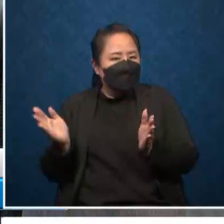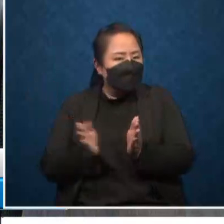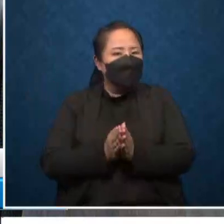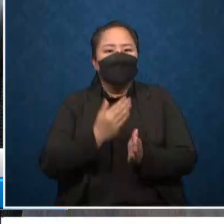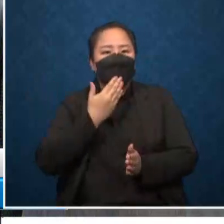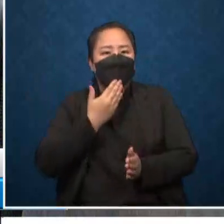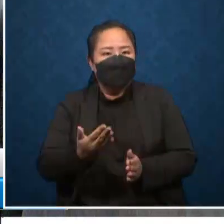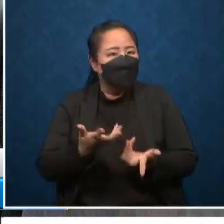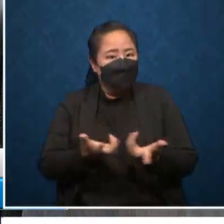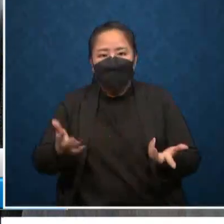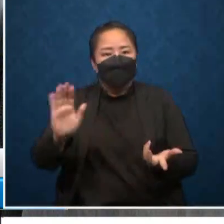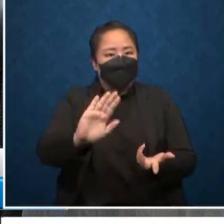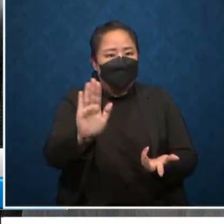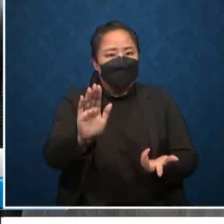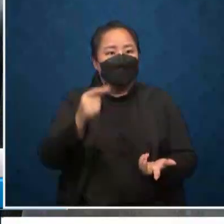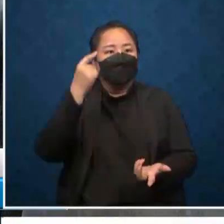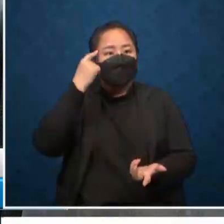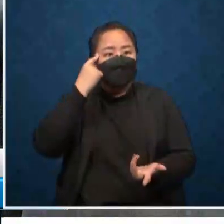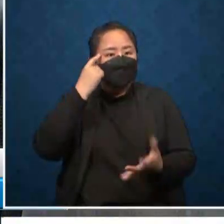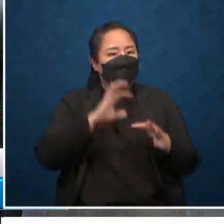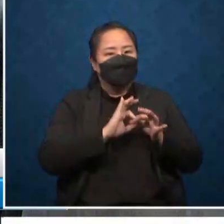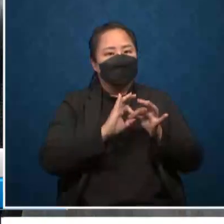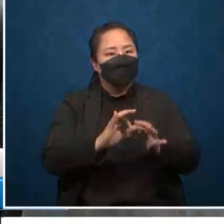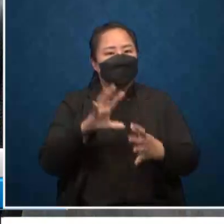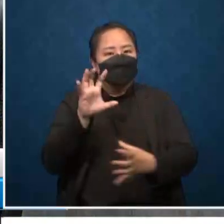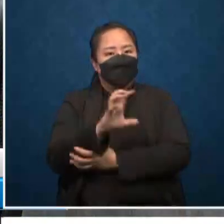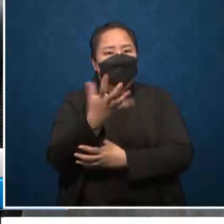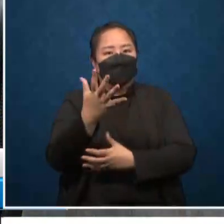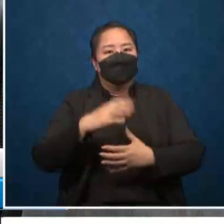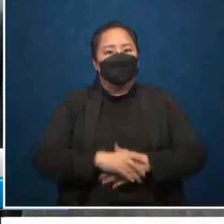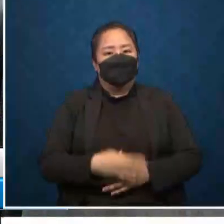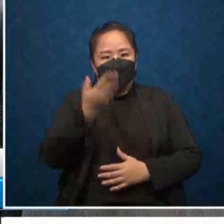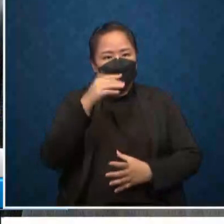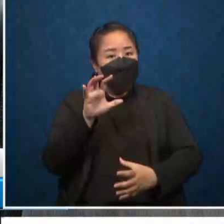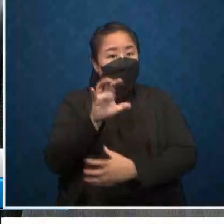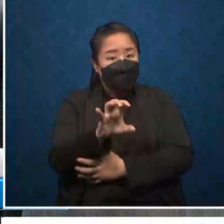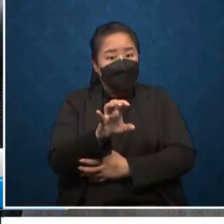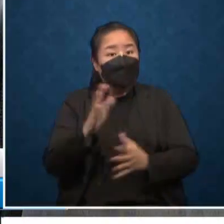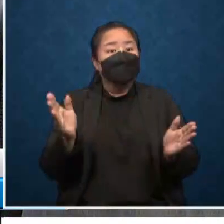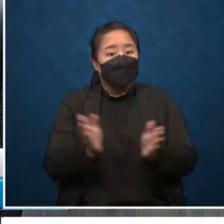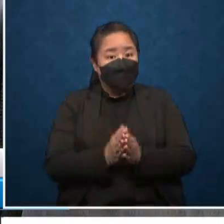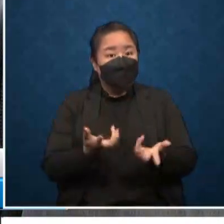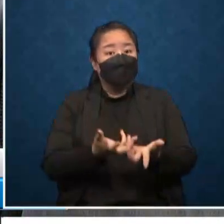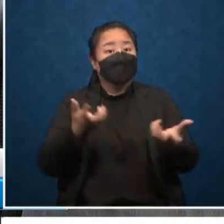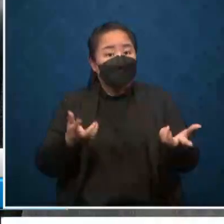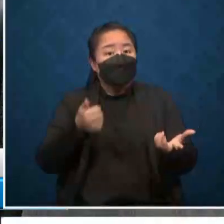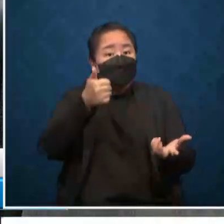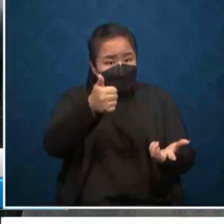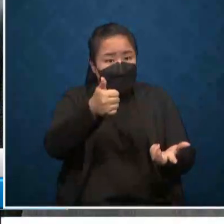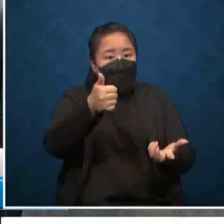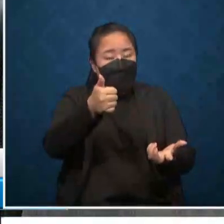have to always. I think that this is not the case. Because the of line in, it says that you can to have always.